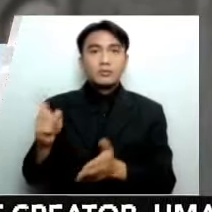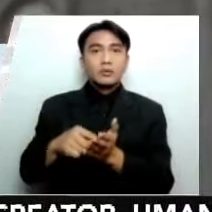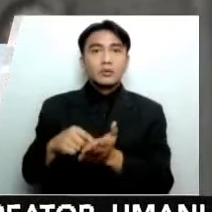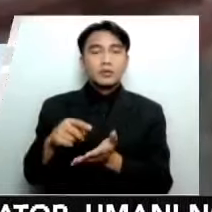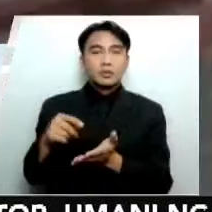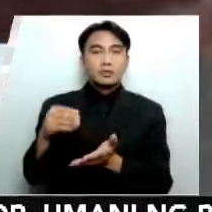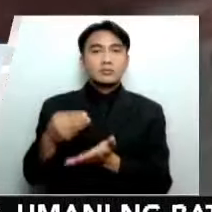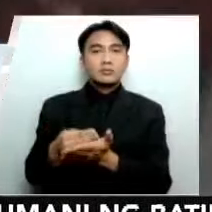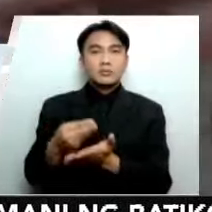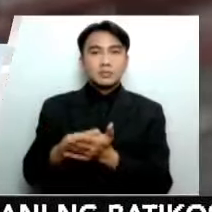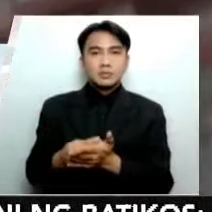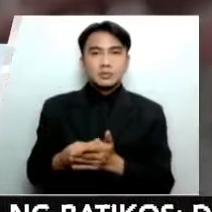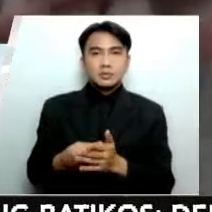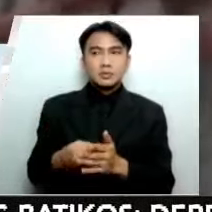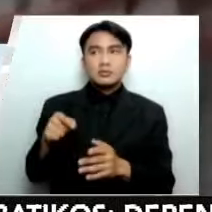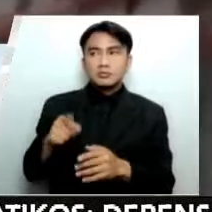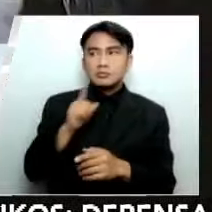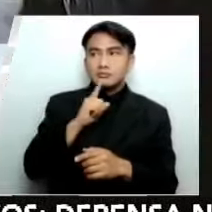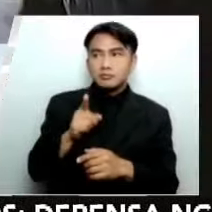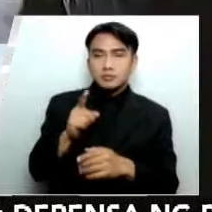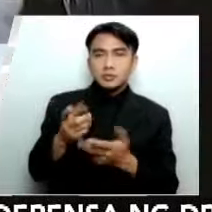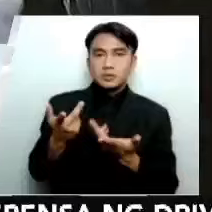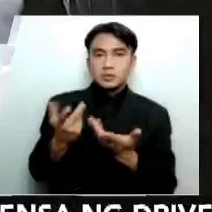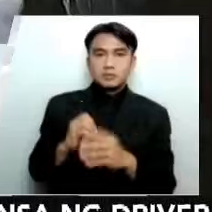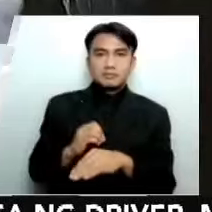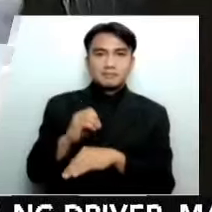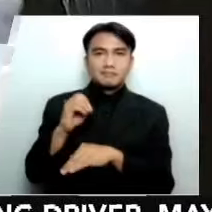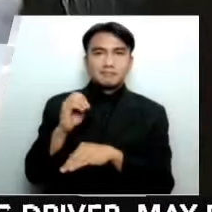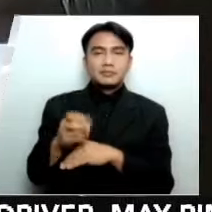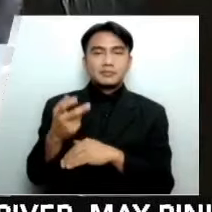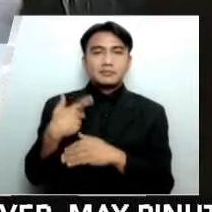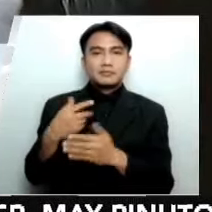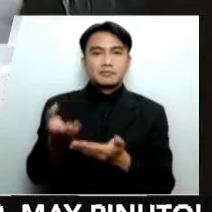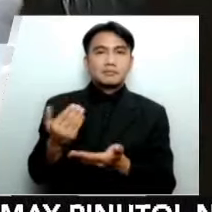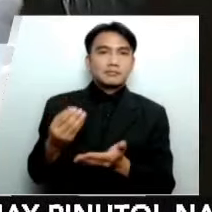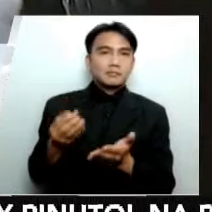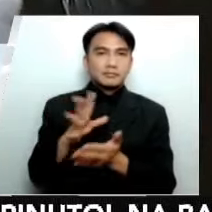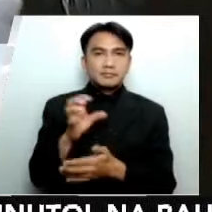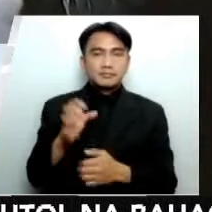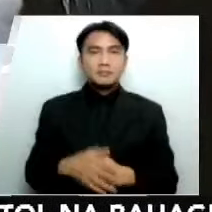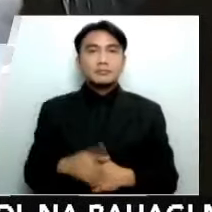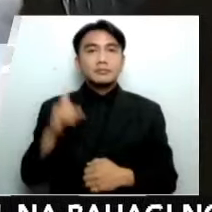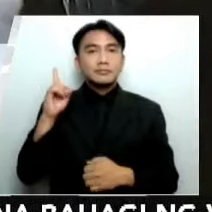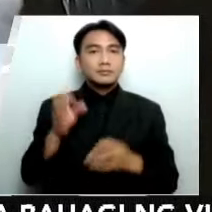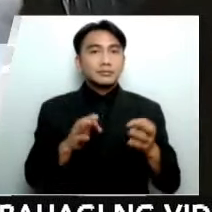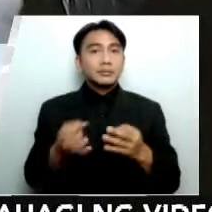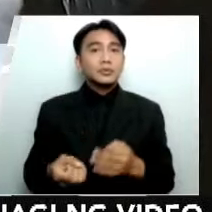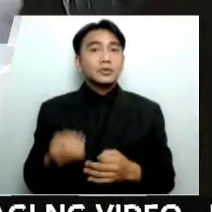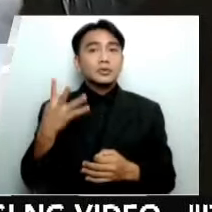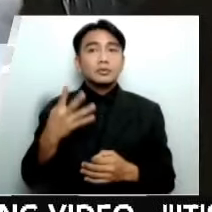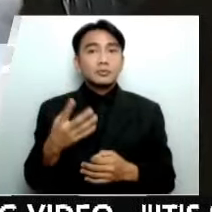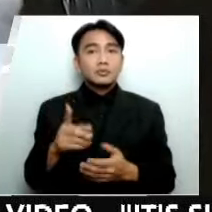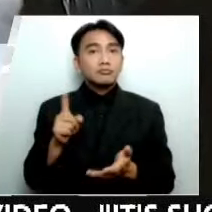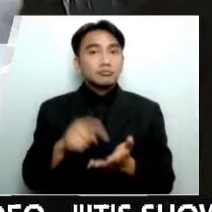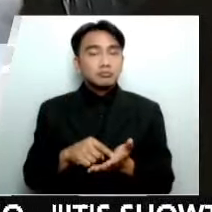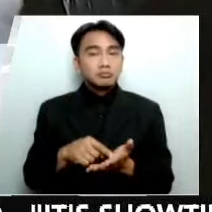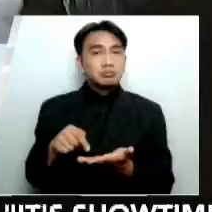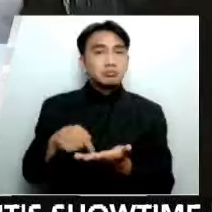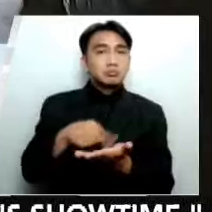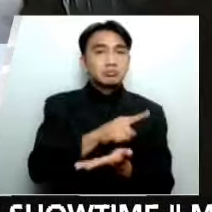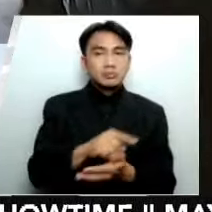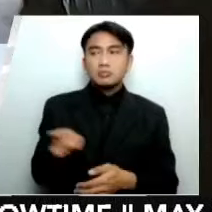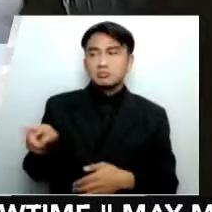niyang sobra ito, sinihil niya ng 500. Sino yung nag-alok ng 1,000? Yung Amerikano po nag-alok ng 1,000 noon